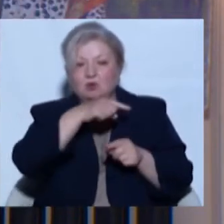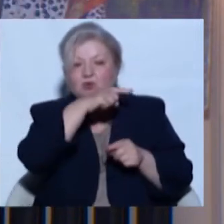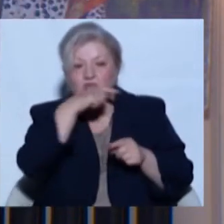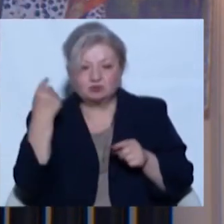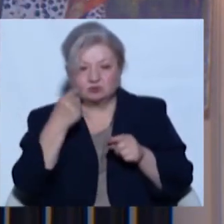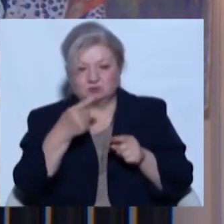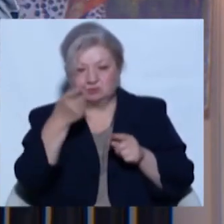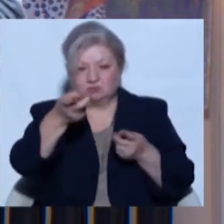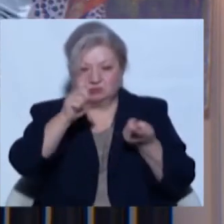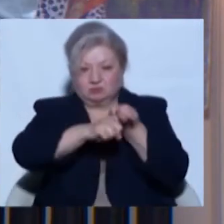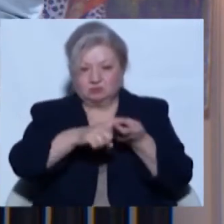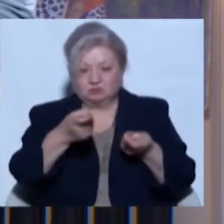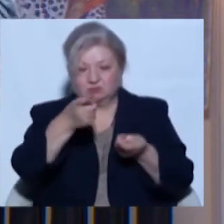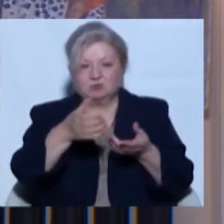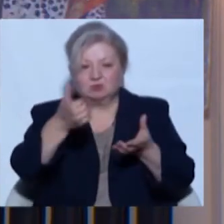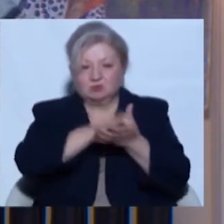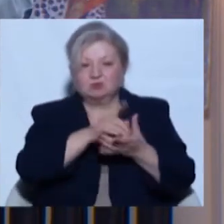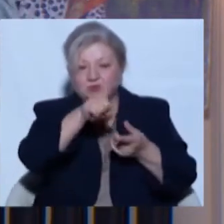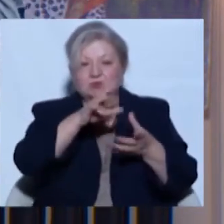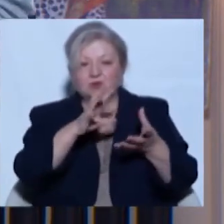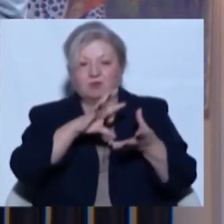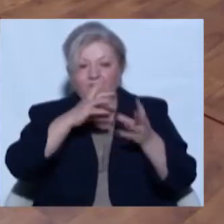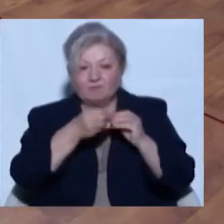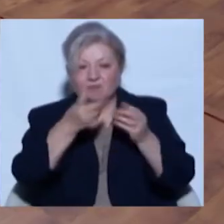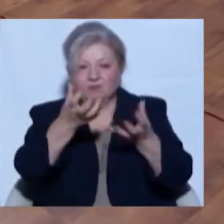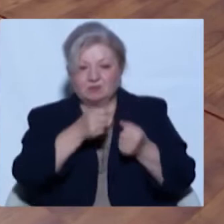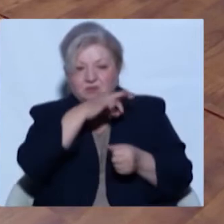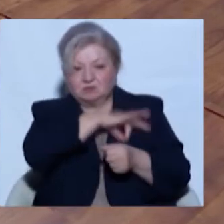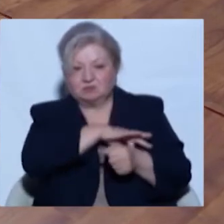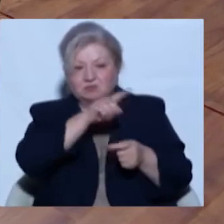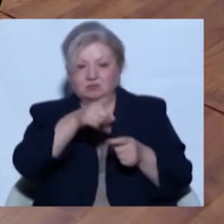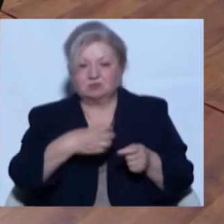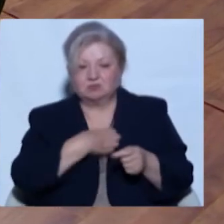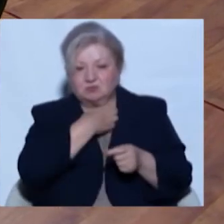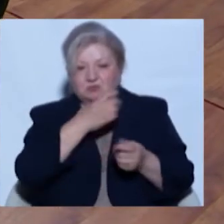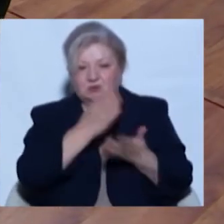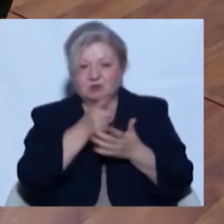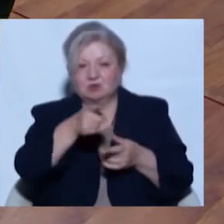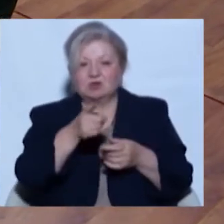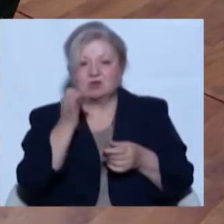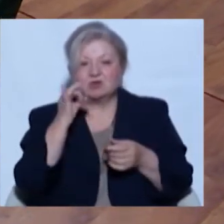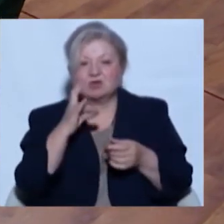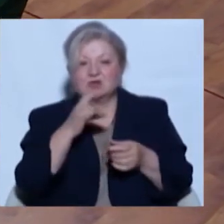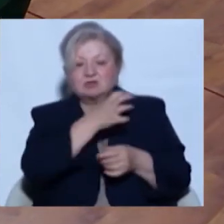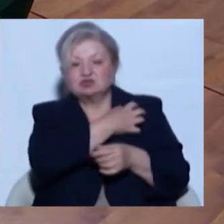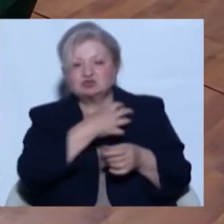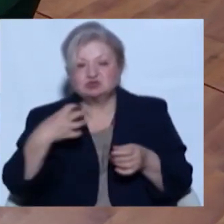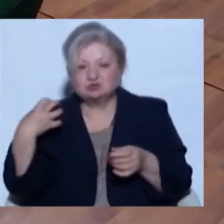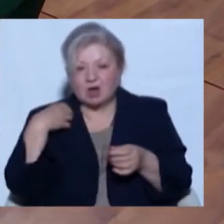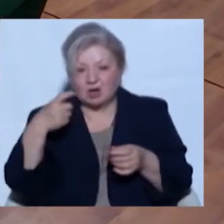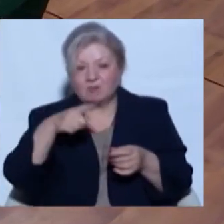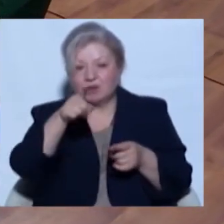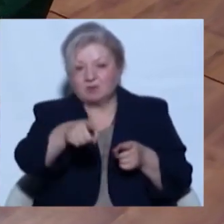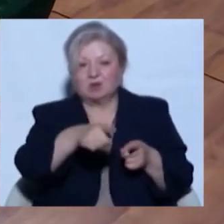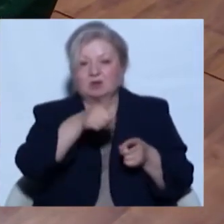უბიძგა და აი ამან მოიტანა ის საშინელი შედეგი რაც იყო ის რომ ირანი შაჰი აღა მაჰმადხანი ერეკლეს დაუპირისპირდა და